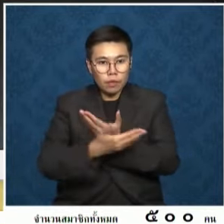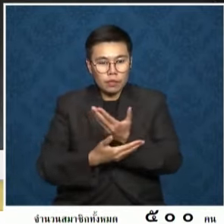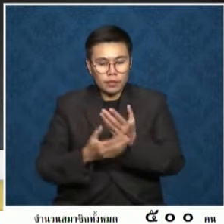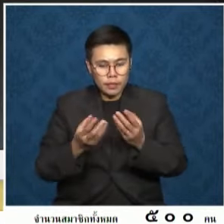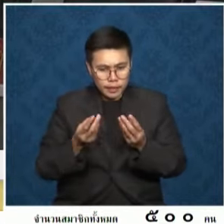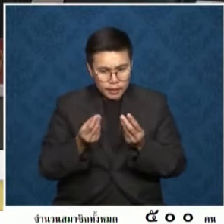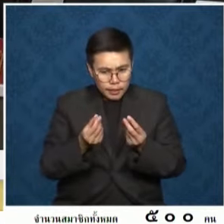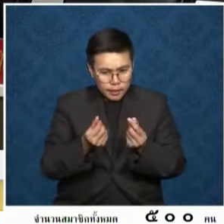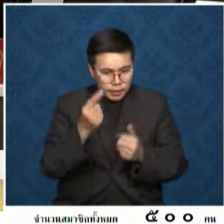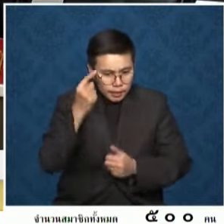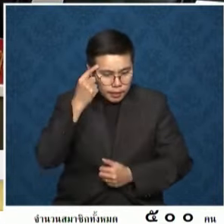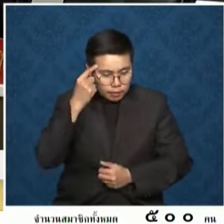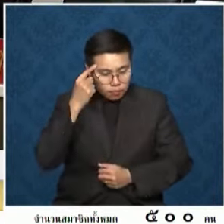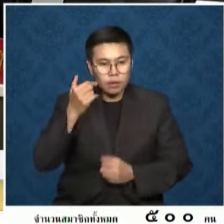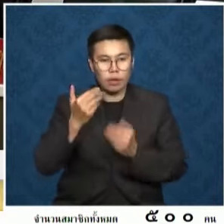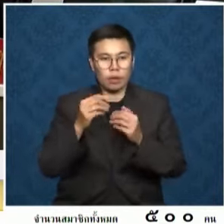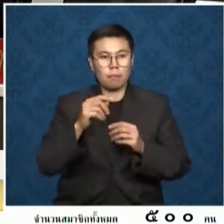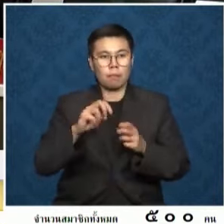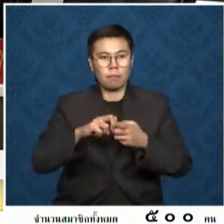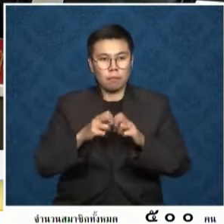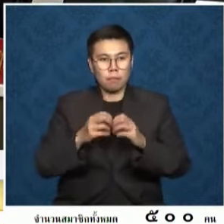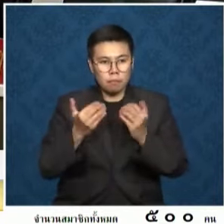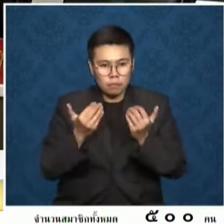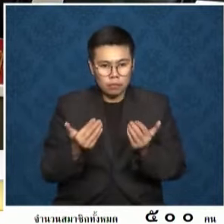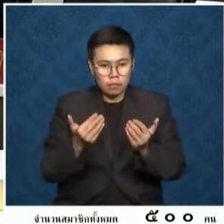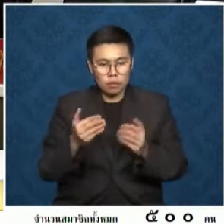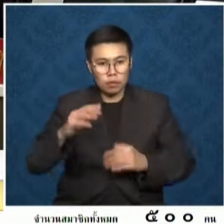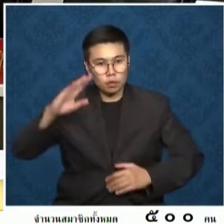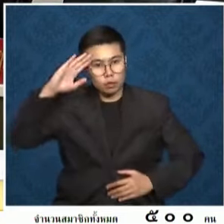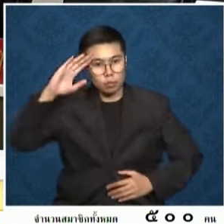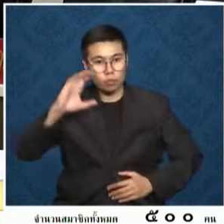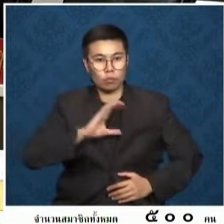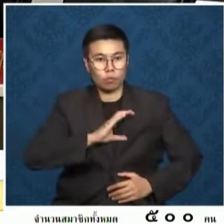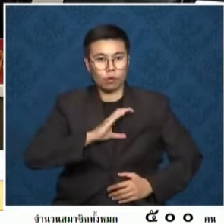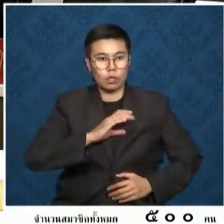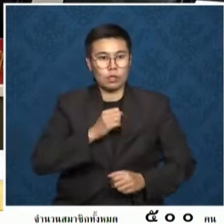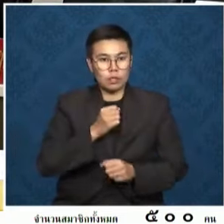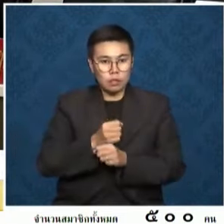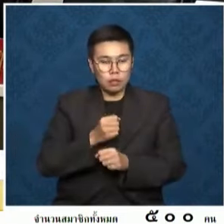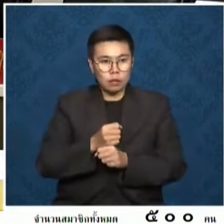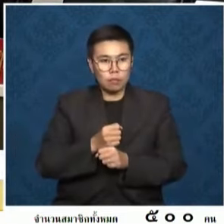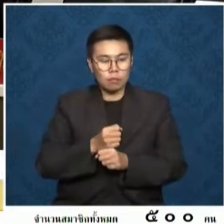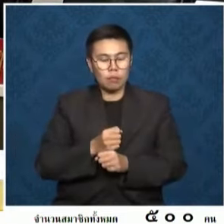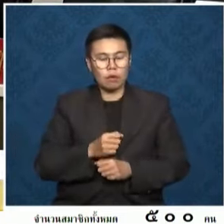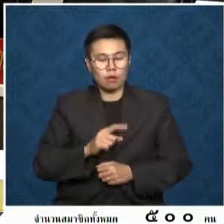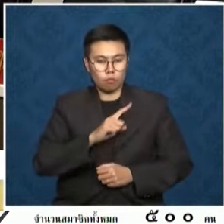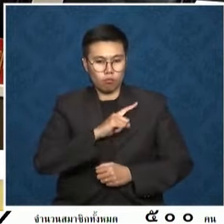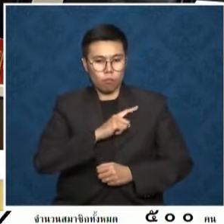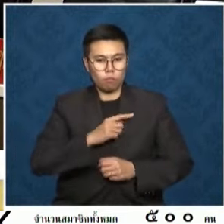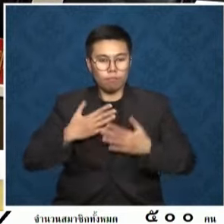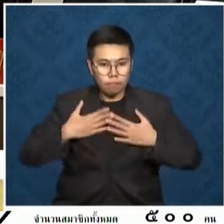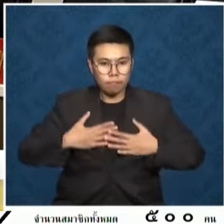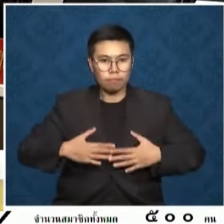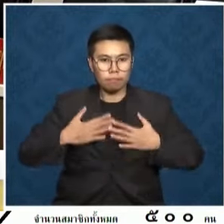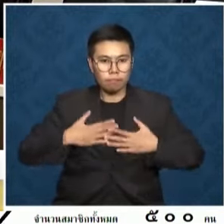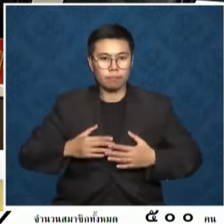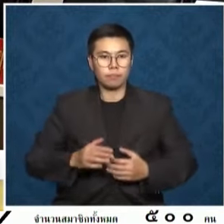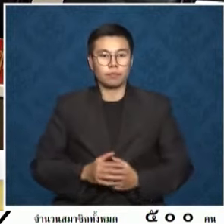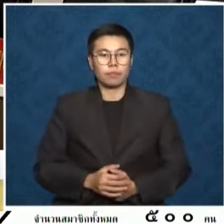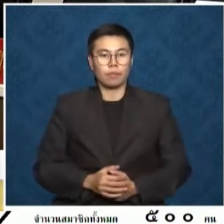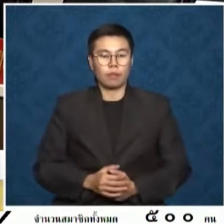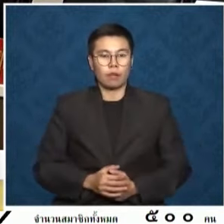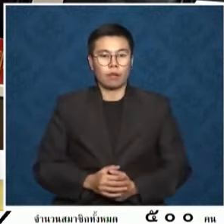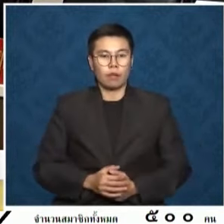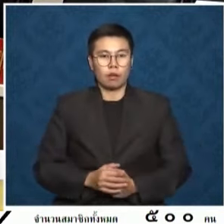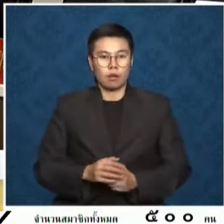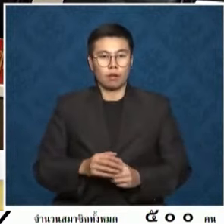ราจะพบว่าเหตุการณ์นี้เนี่ยเจ้าหน้าที่ตำรวจได้ปฏิบัติหน้าที่อย่างใจเย็นเป็นอย่างมากการควบคุมส